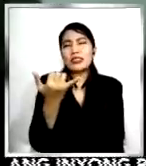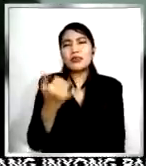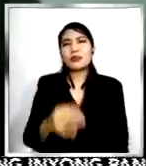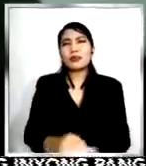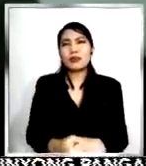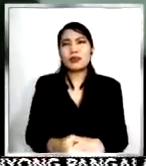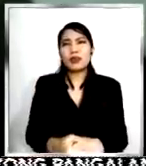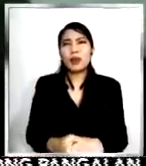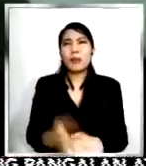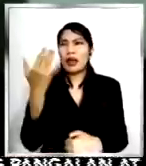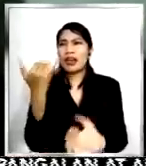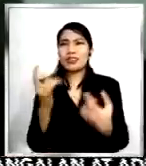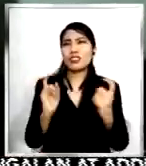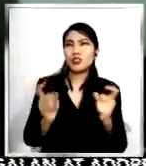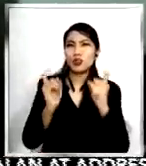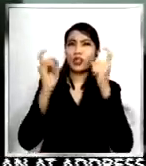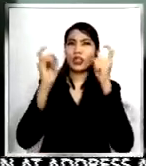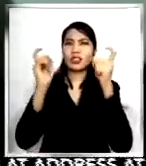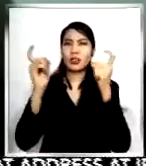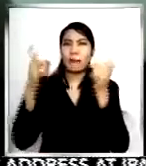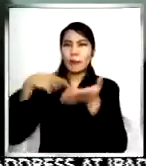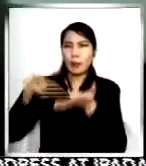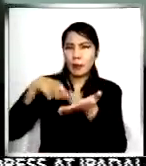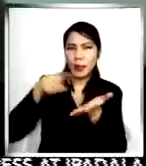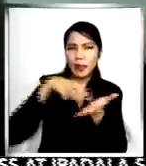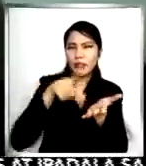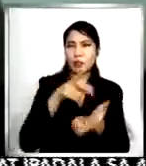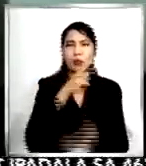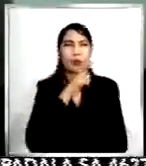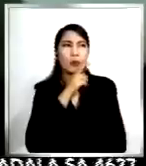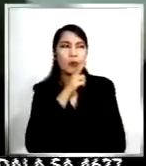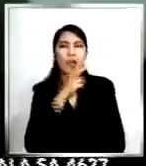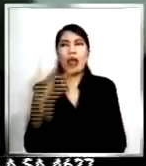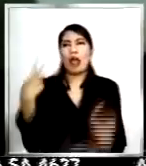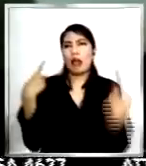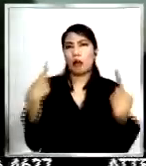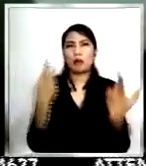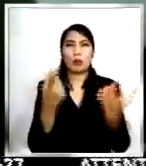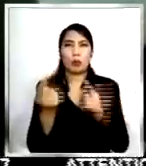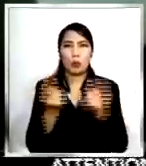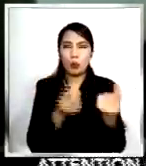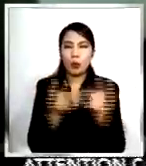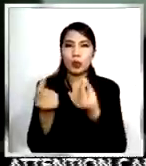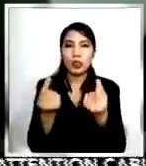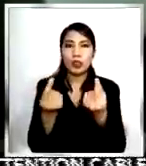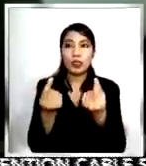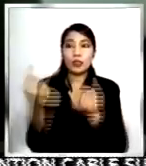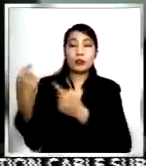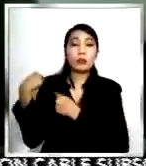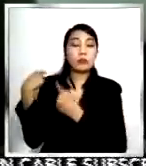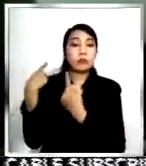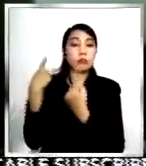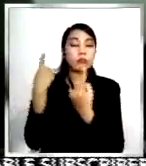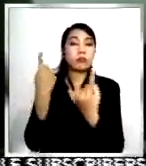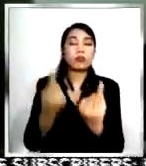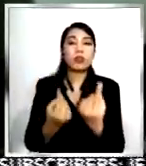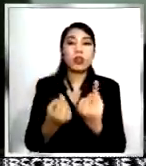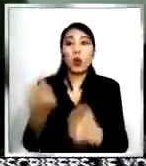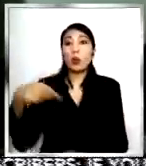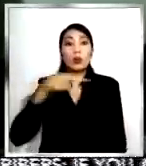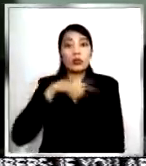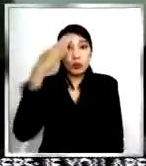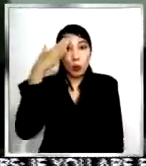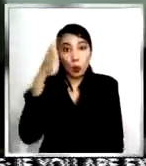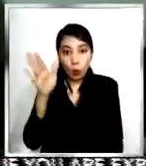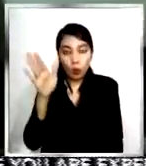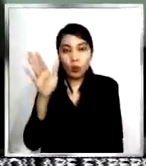na magbayad, yung pala meron pa lang ganito mga ginagawa. Kasi from the very beginning, hindi namin alam. Hindi alam ng